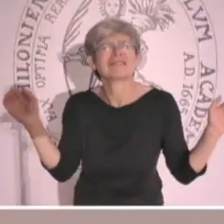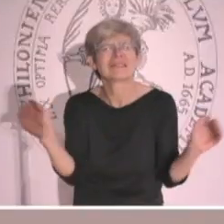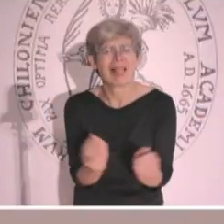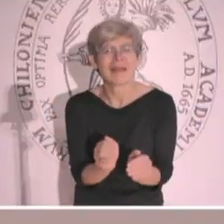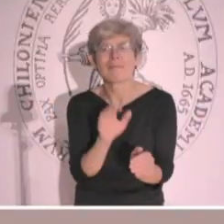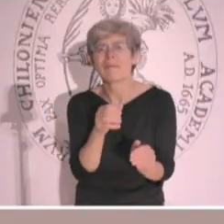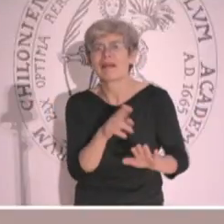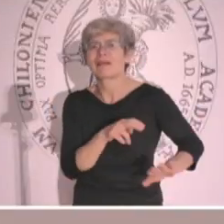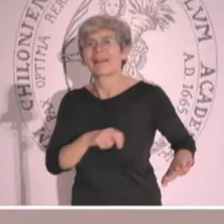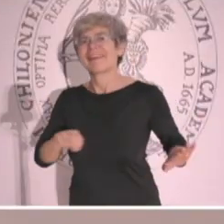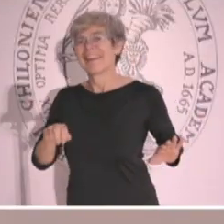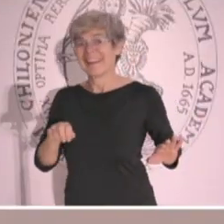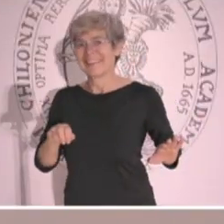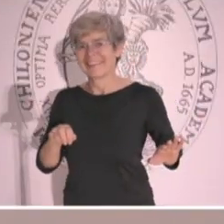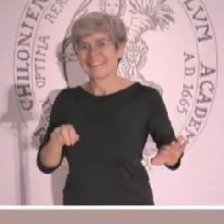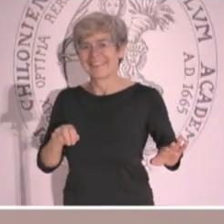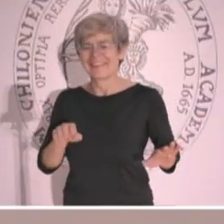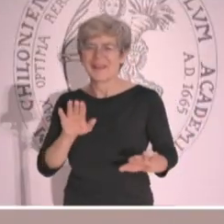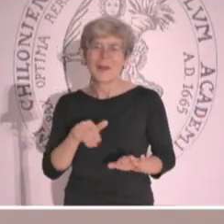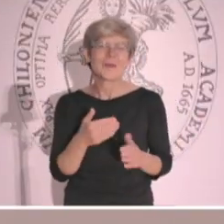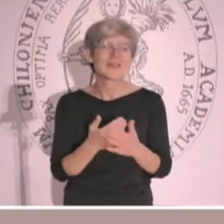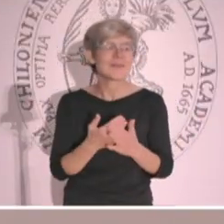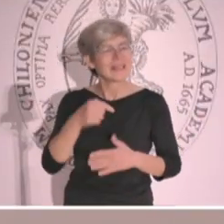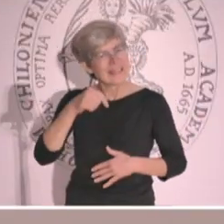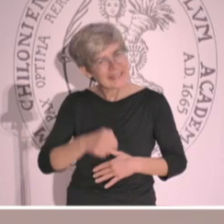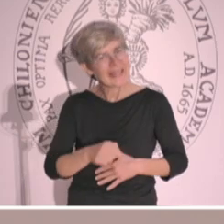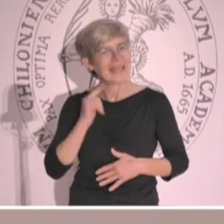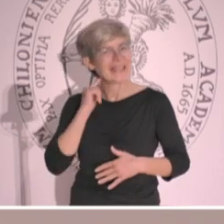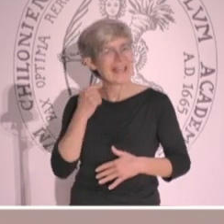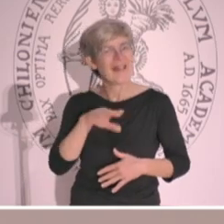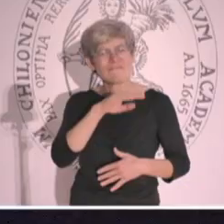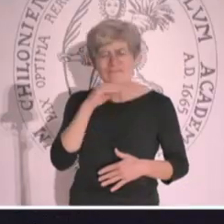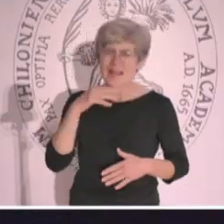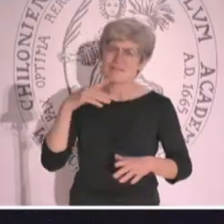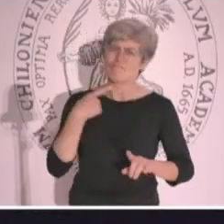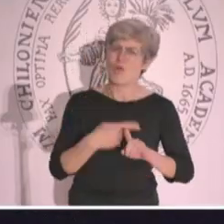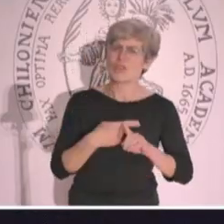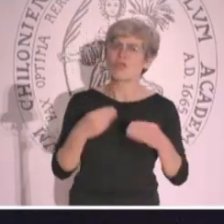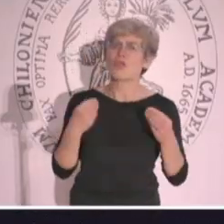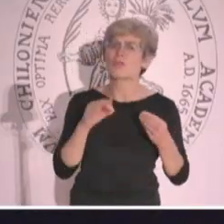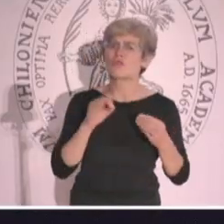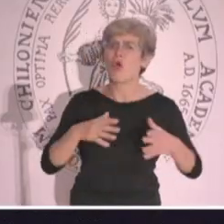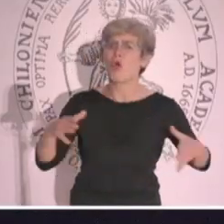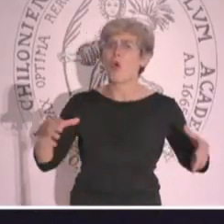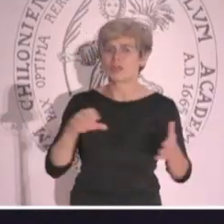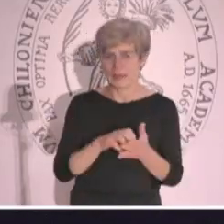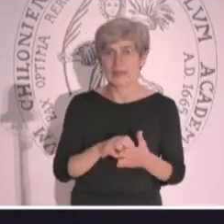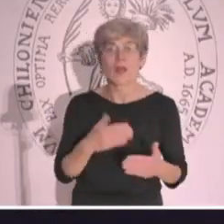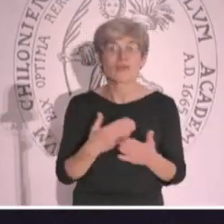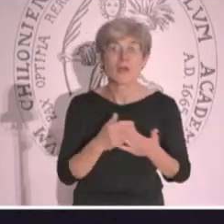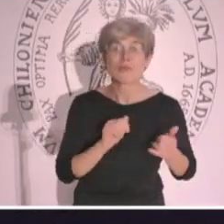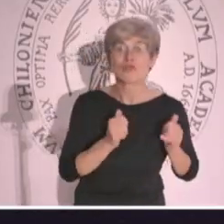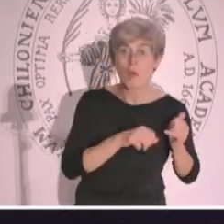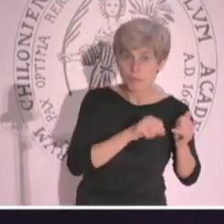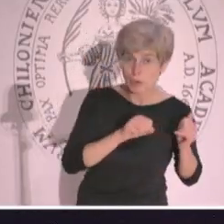Weg gehen. Und wir haben viele Vorzüge, die eben eine echte Großstadt hat. Die tollen Sportmöglichkeiten sind schon